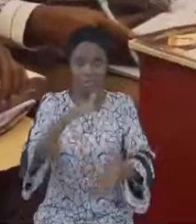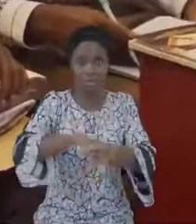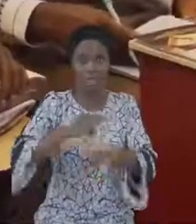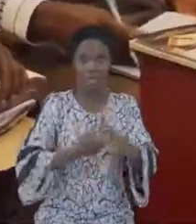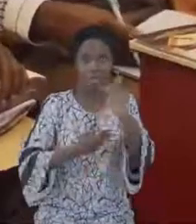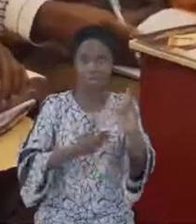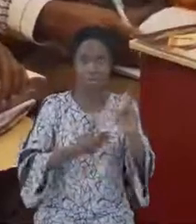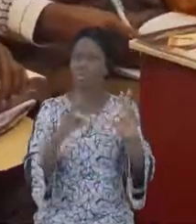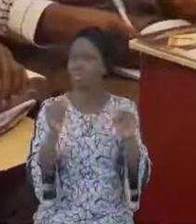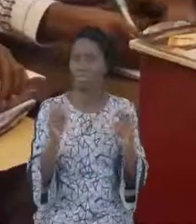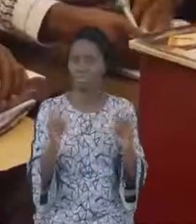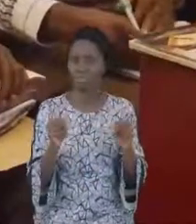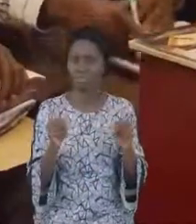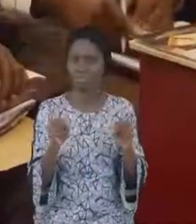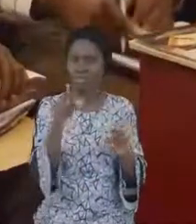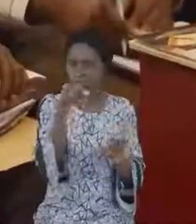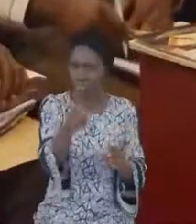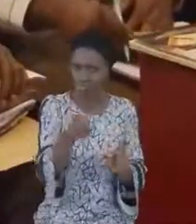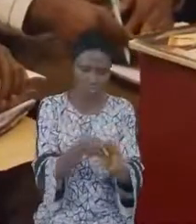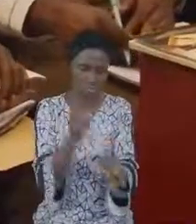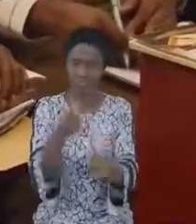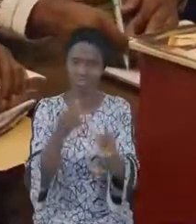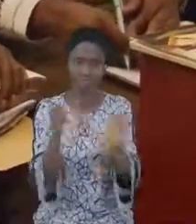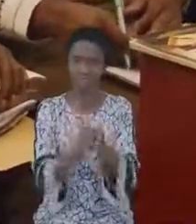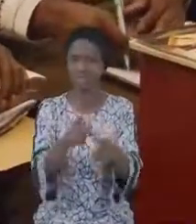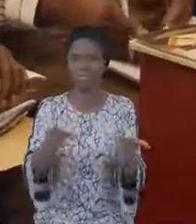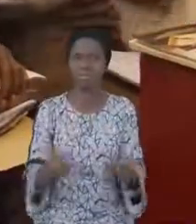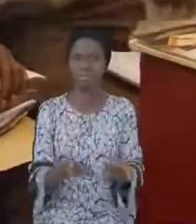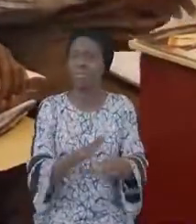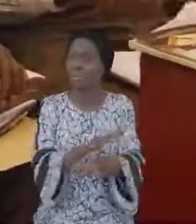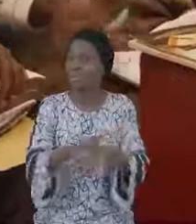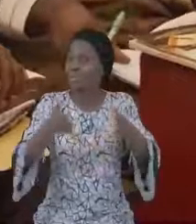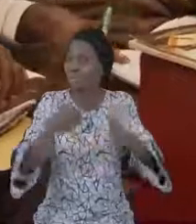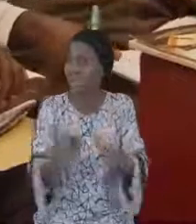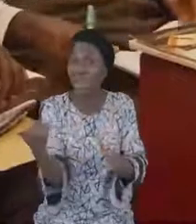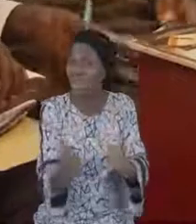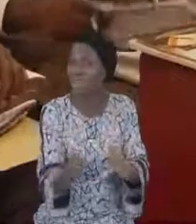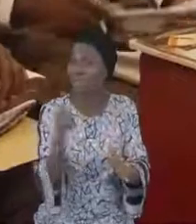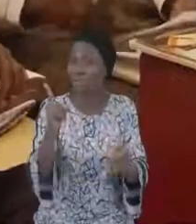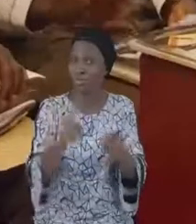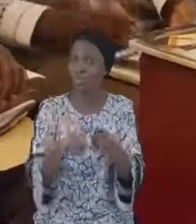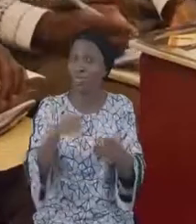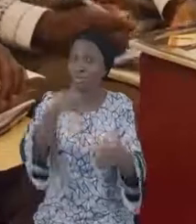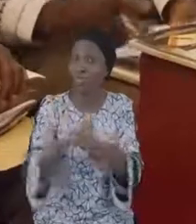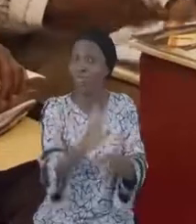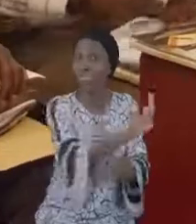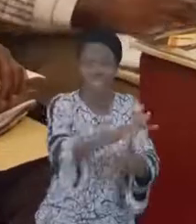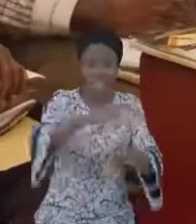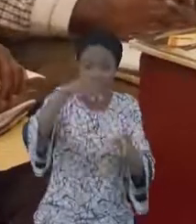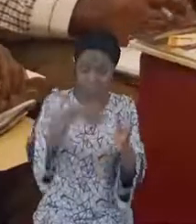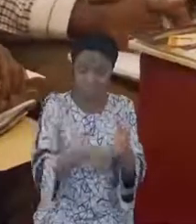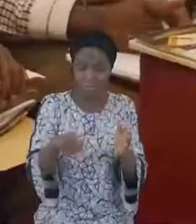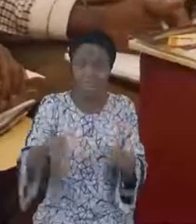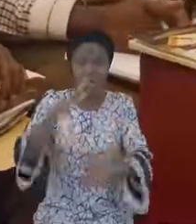Non. Il faut quitter ce lieu-là. Ne permets jamais que quelqu'un mette ses pieds sales sur